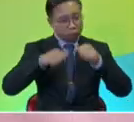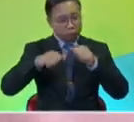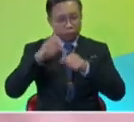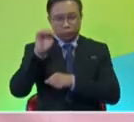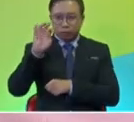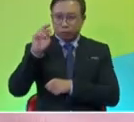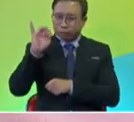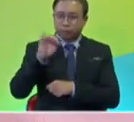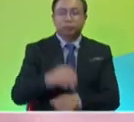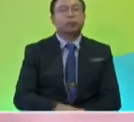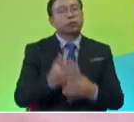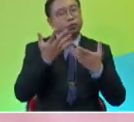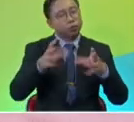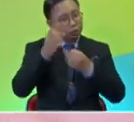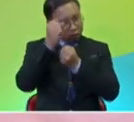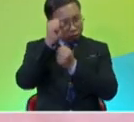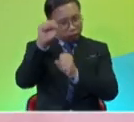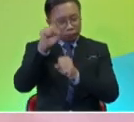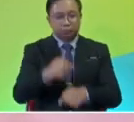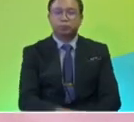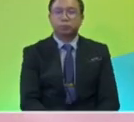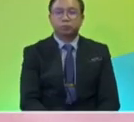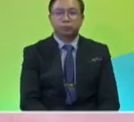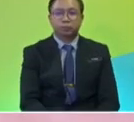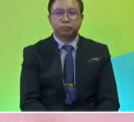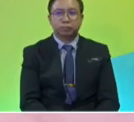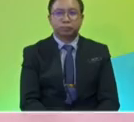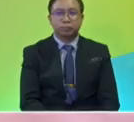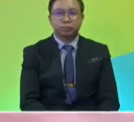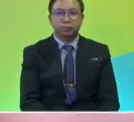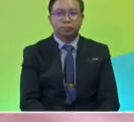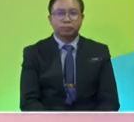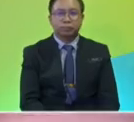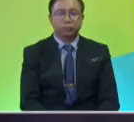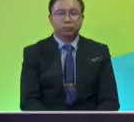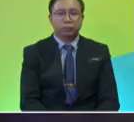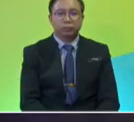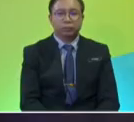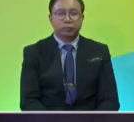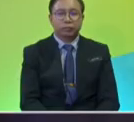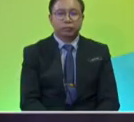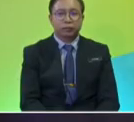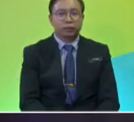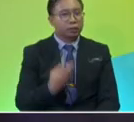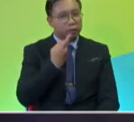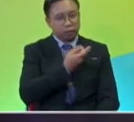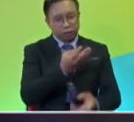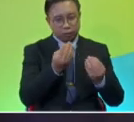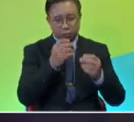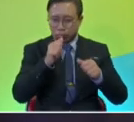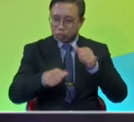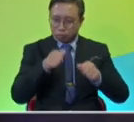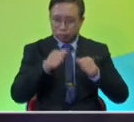Dr dah siap dah kita ada drum Mini ni okey so Cikgu letak kat sini so kita nak ketuk dia